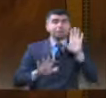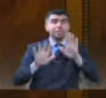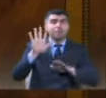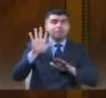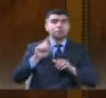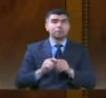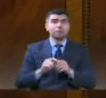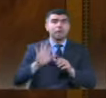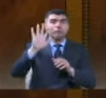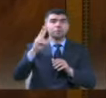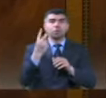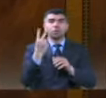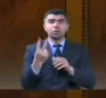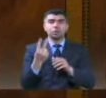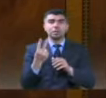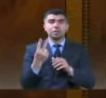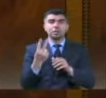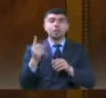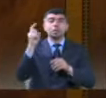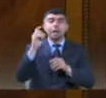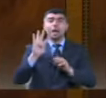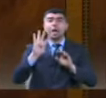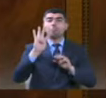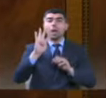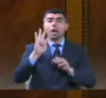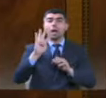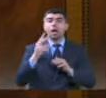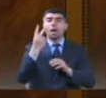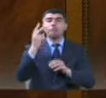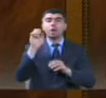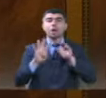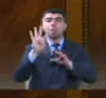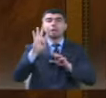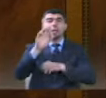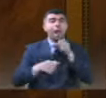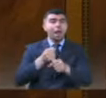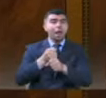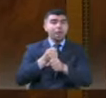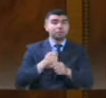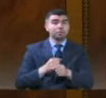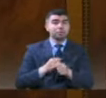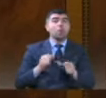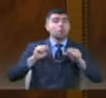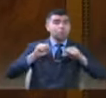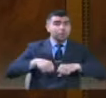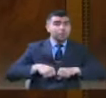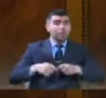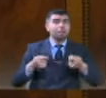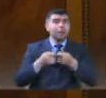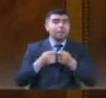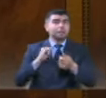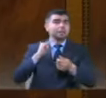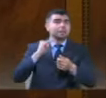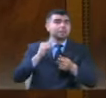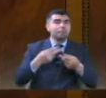15 و25 و29 أبريل في شهر واحد 2014، وتم التوافق على إبقاء هذه